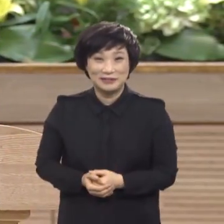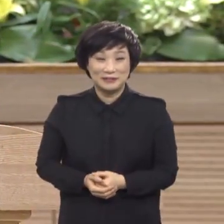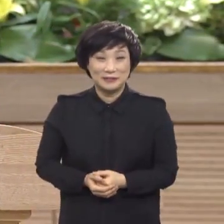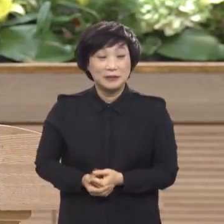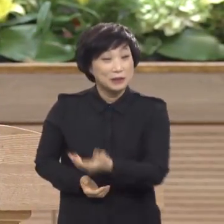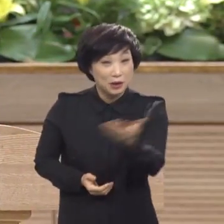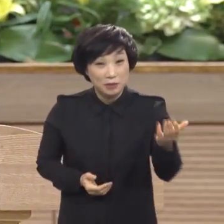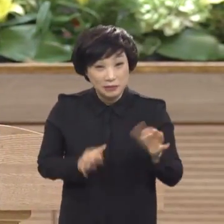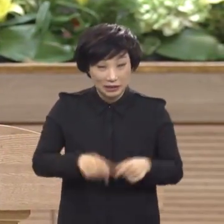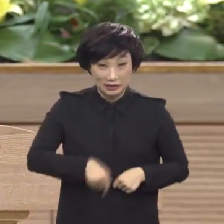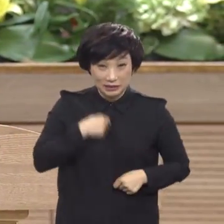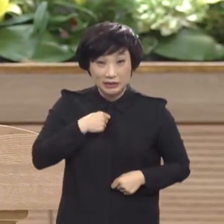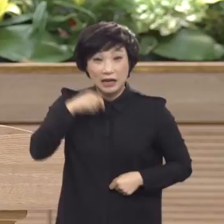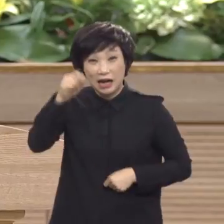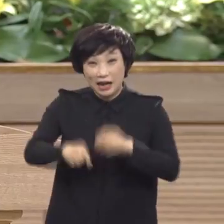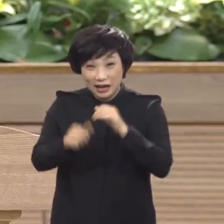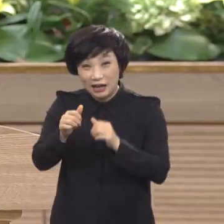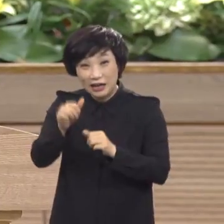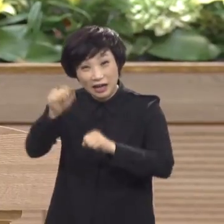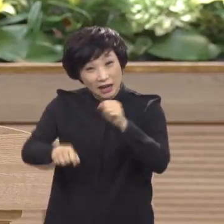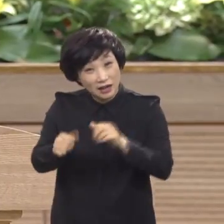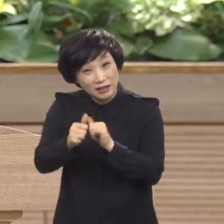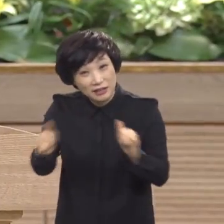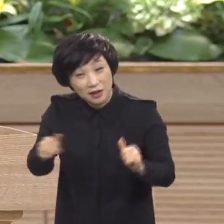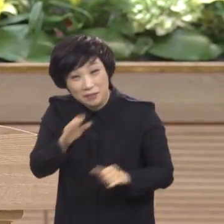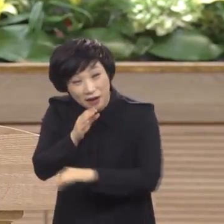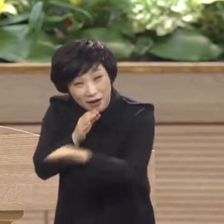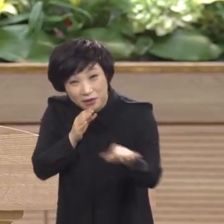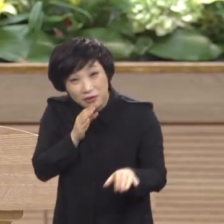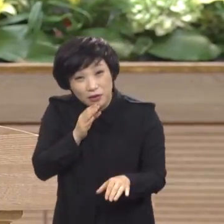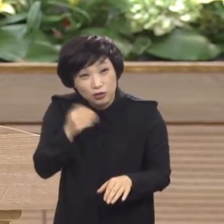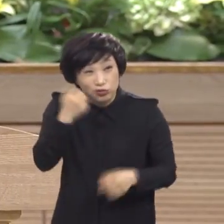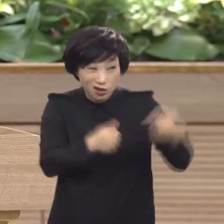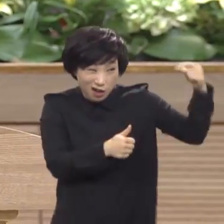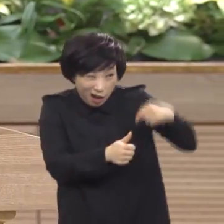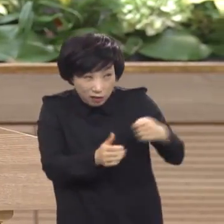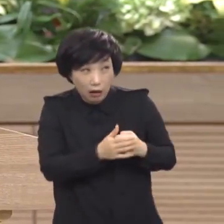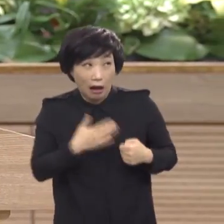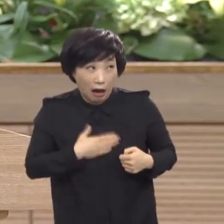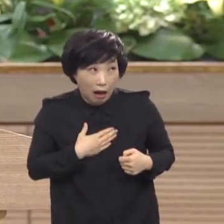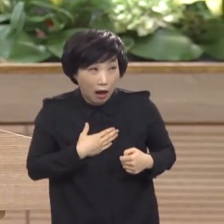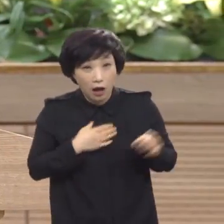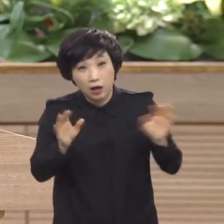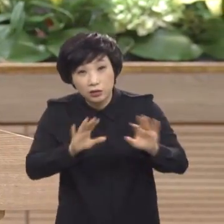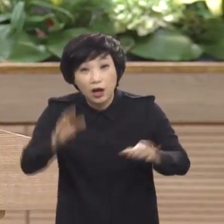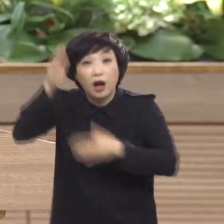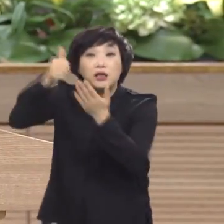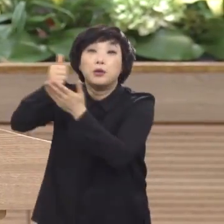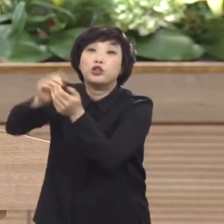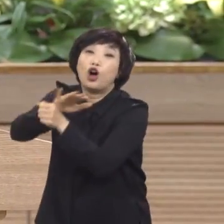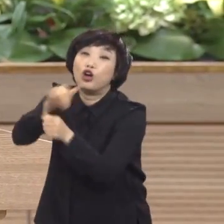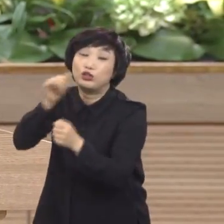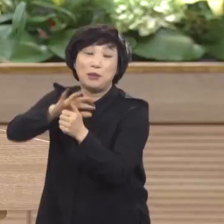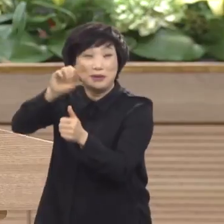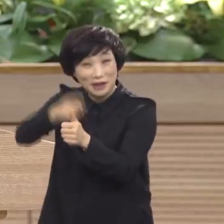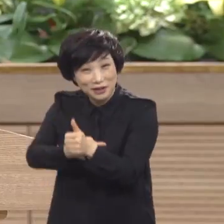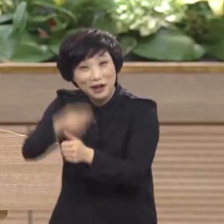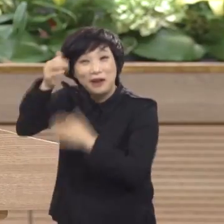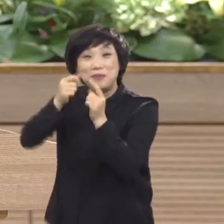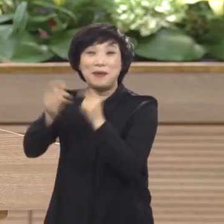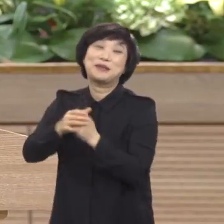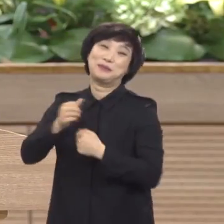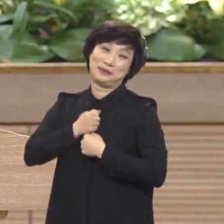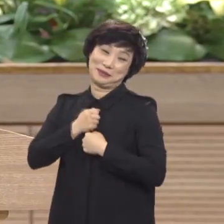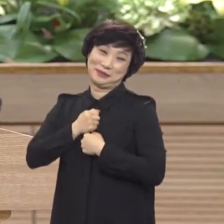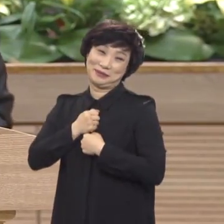그러니까 우리는 의를 행한다라고 하는 것은 누가 시켜서가 아니라 하나님을 사랑하기 때문에 그의 말씀을